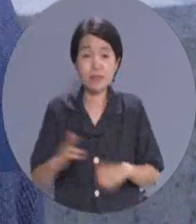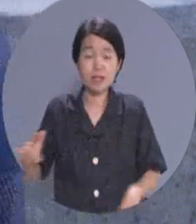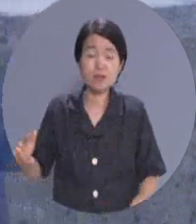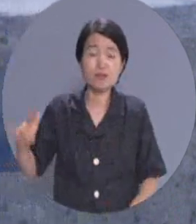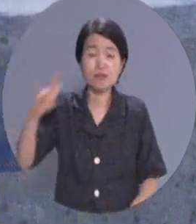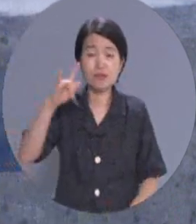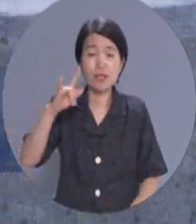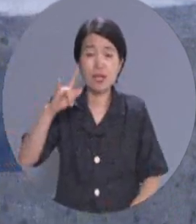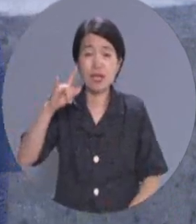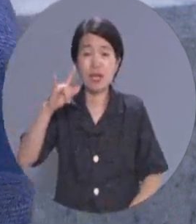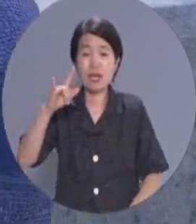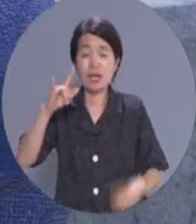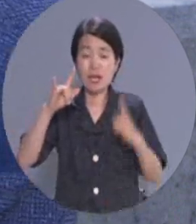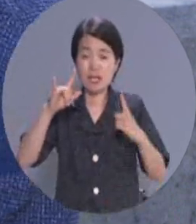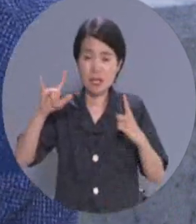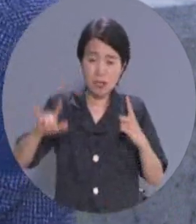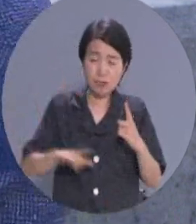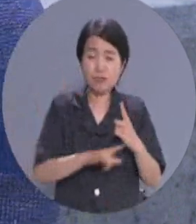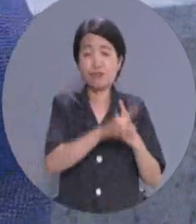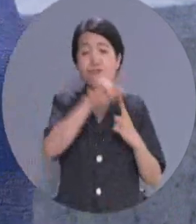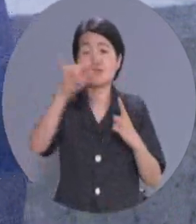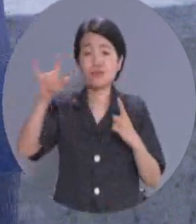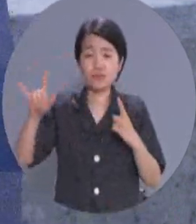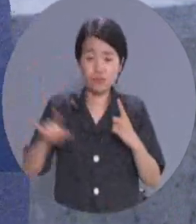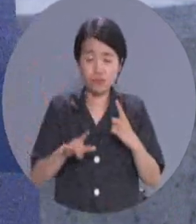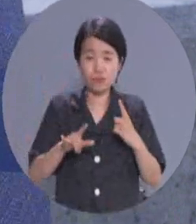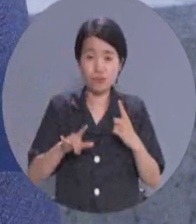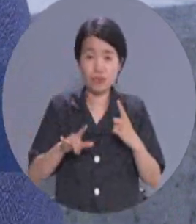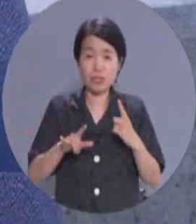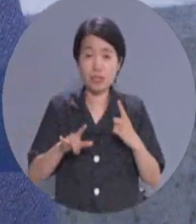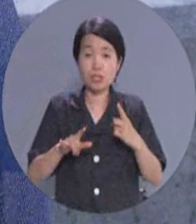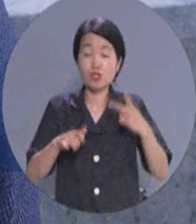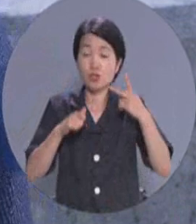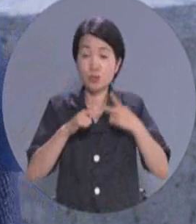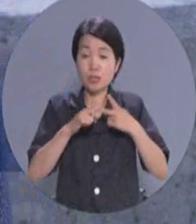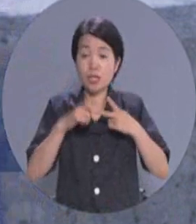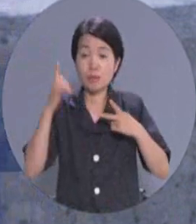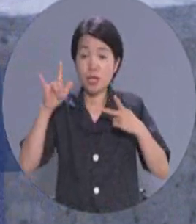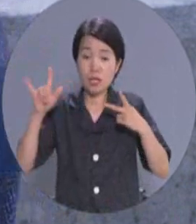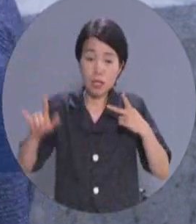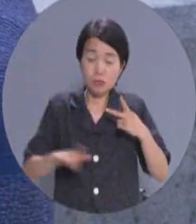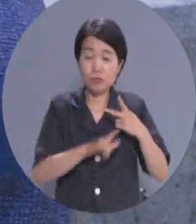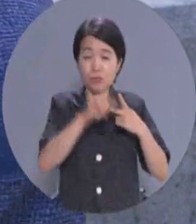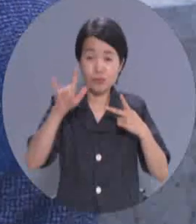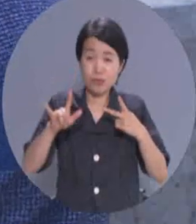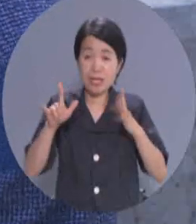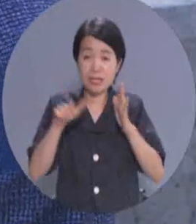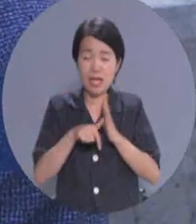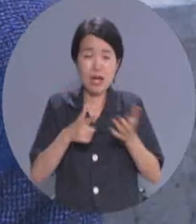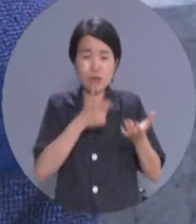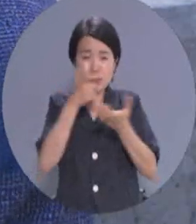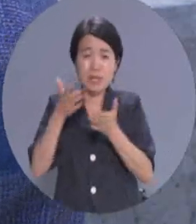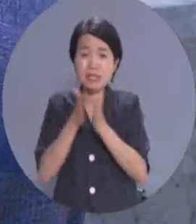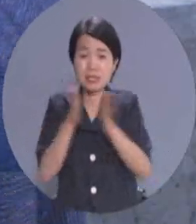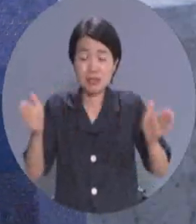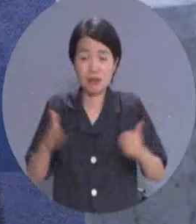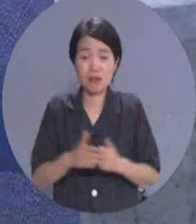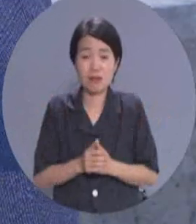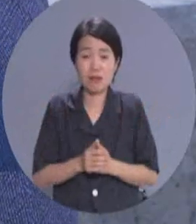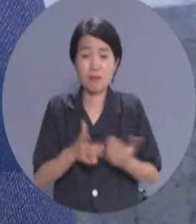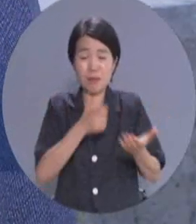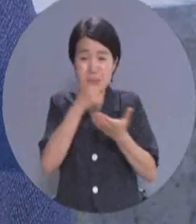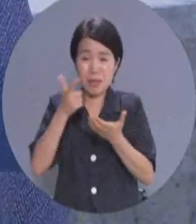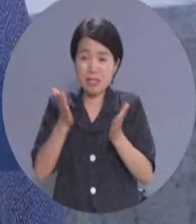한대가 이익이 돌더라고 이렇게 돌더니이 두 번째 비행기들 그때보다 사귀기 시작했습니다